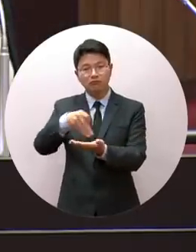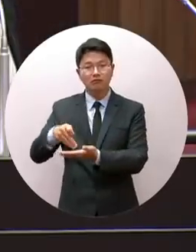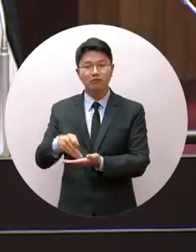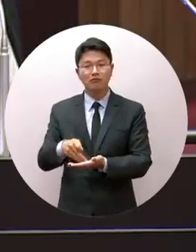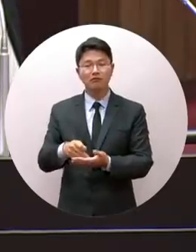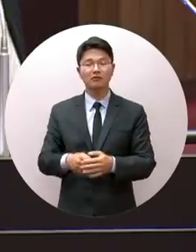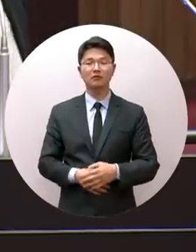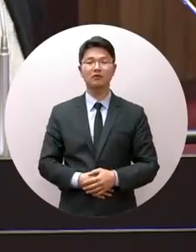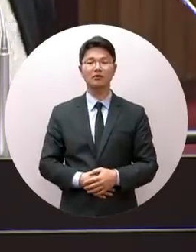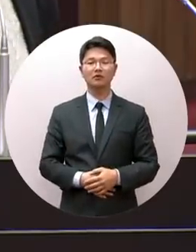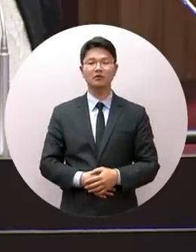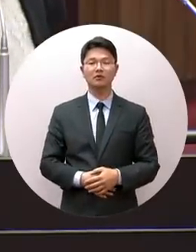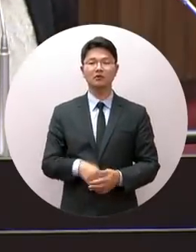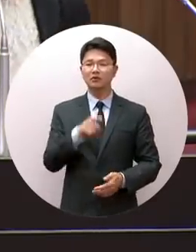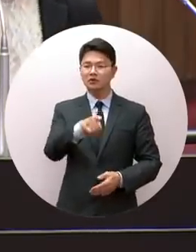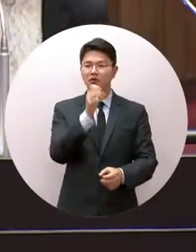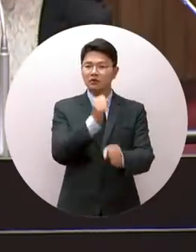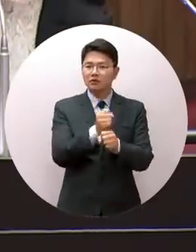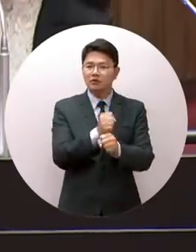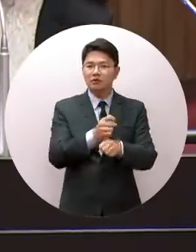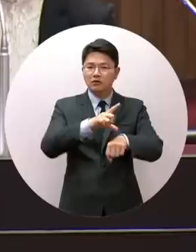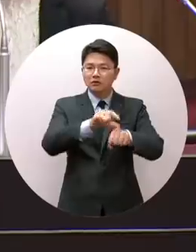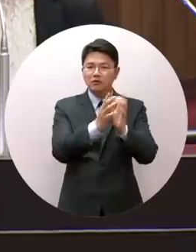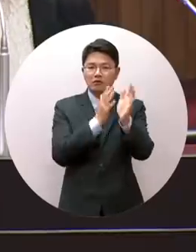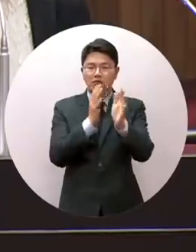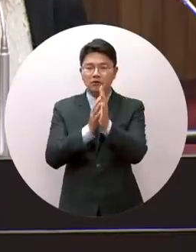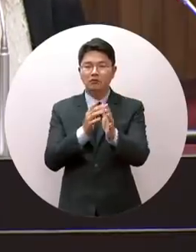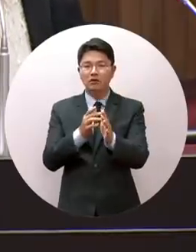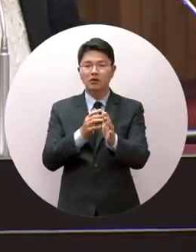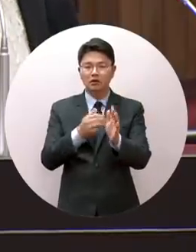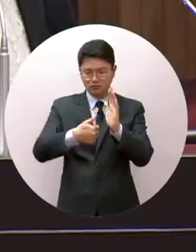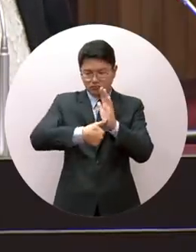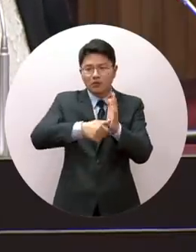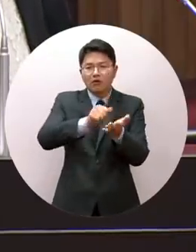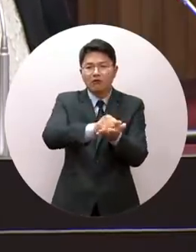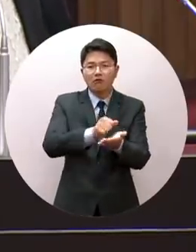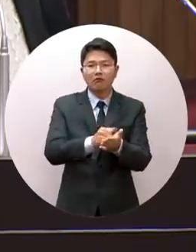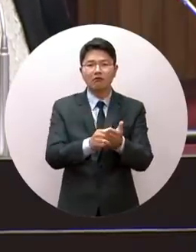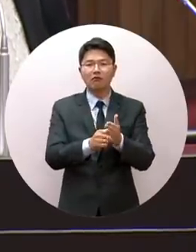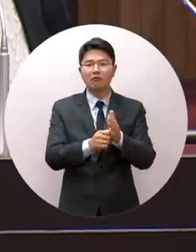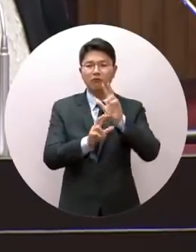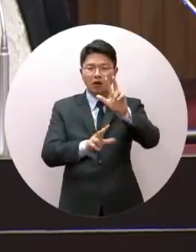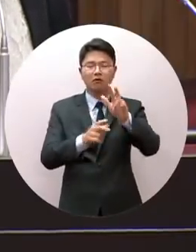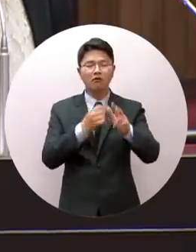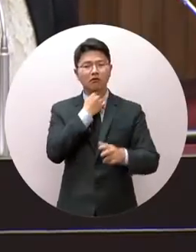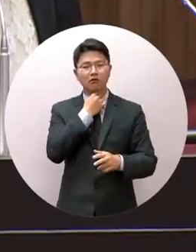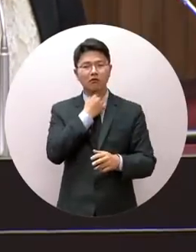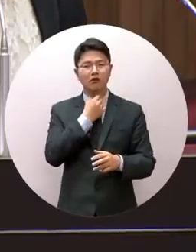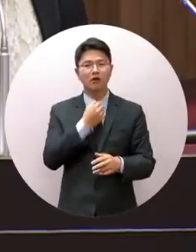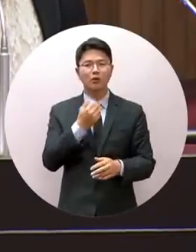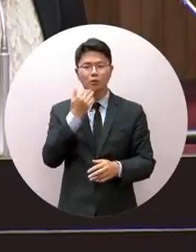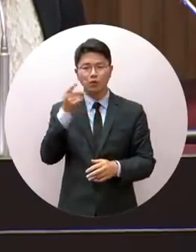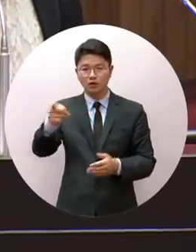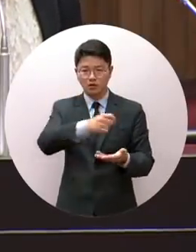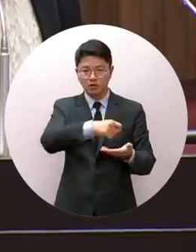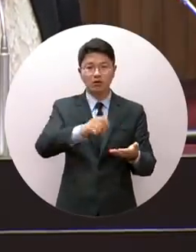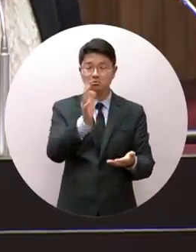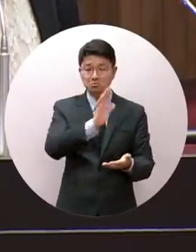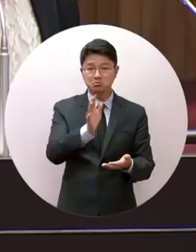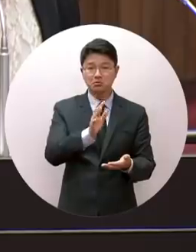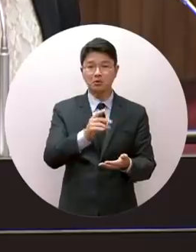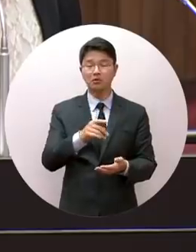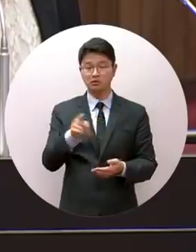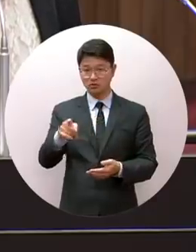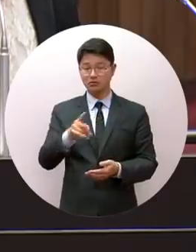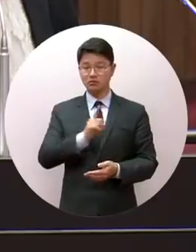么叫做记名的班表？也里面有写得非常清楚，就是说，哎，你如果不填的话，后面我给你排的班表，